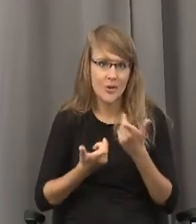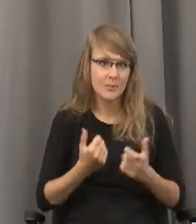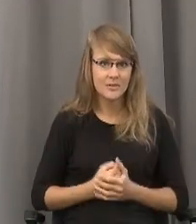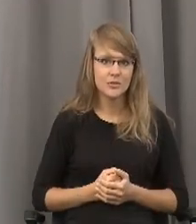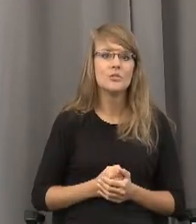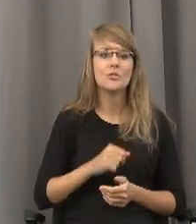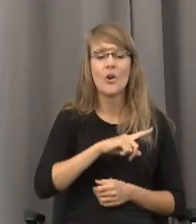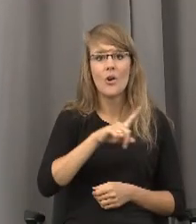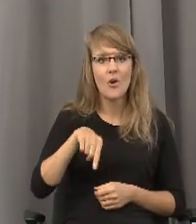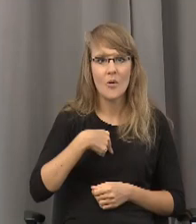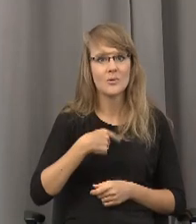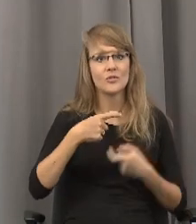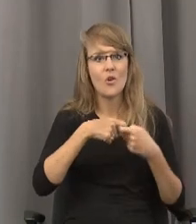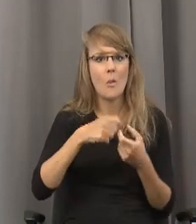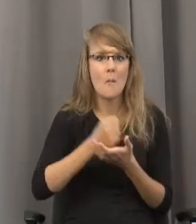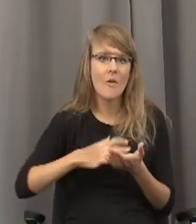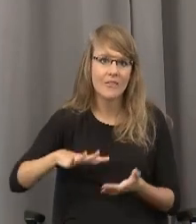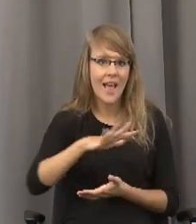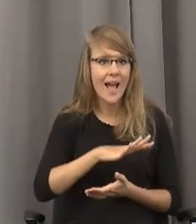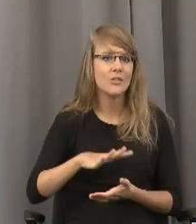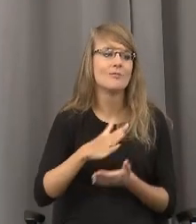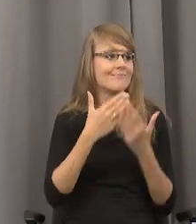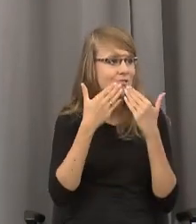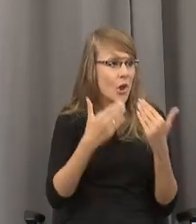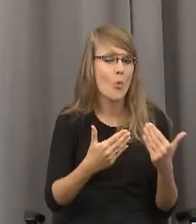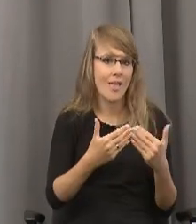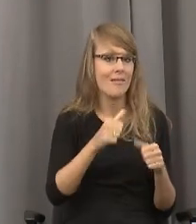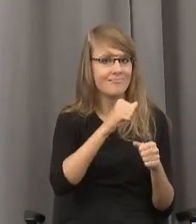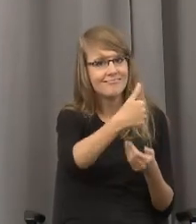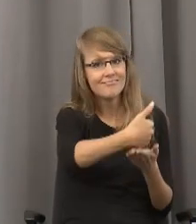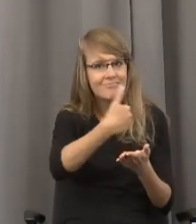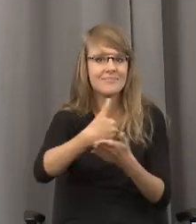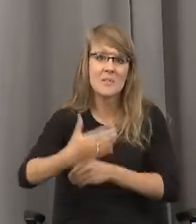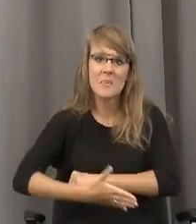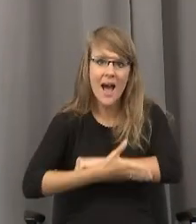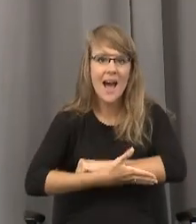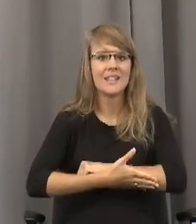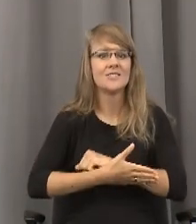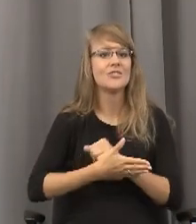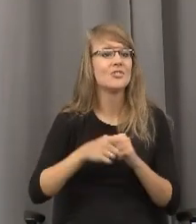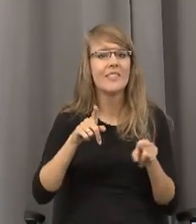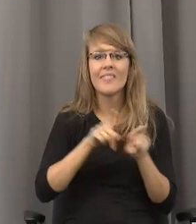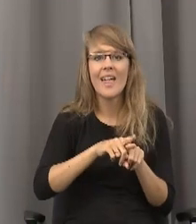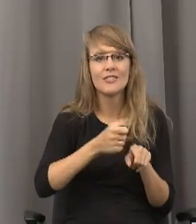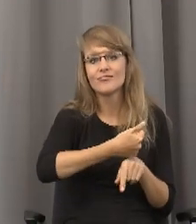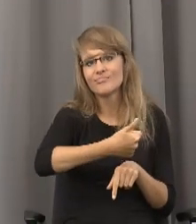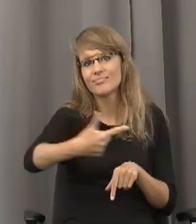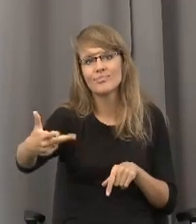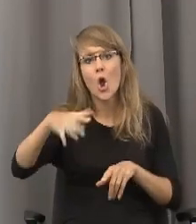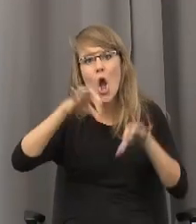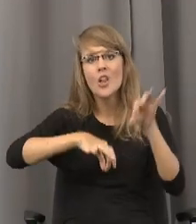Związku Powiatów serdecznie dziękuję. My za wsparcie, za te kolejne przedsięwzięcia, za cykl konferencji, z którymi